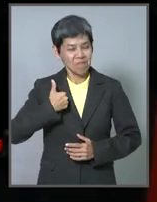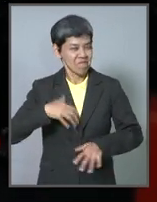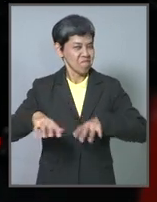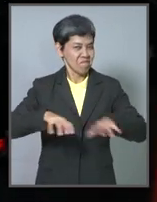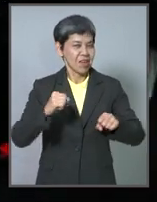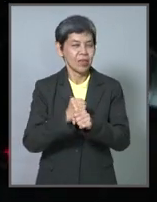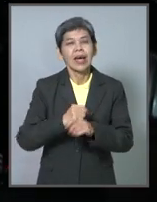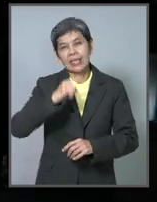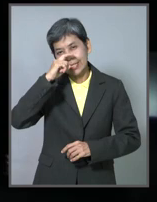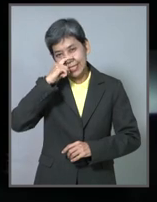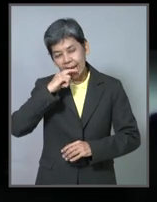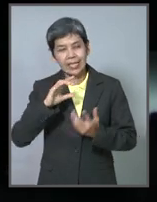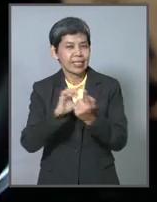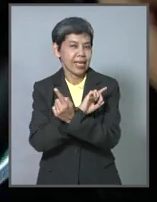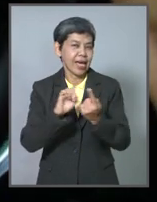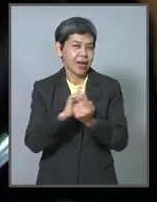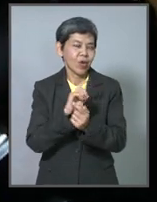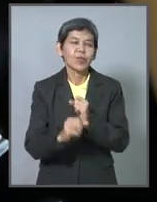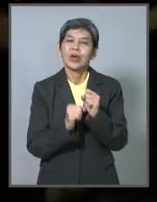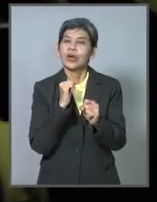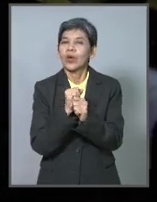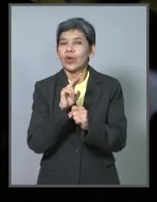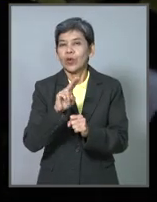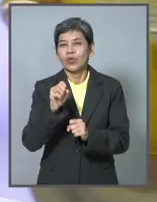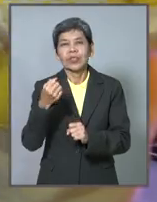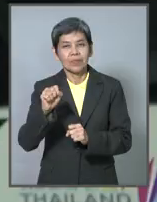มีงาน Thailand Social Expo 2019